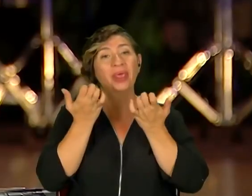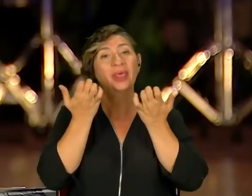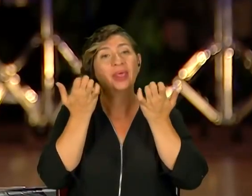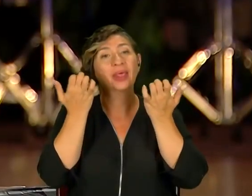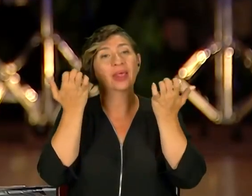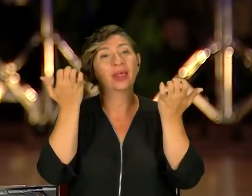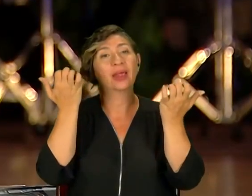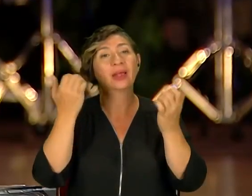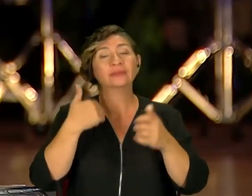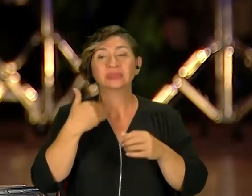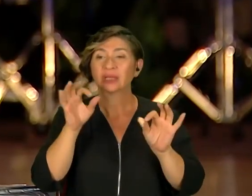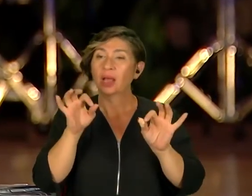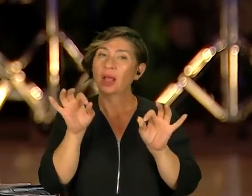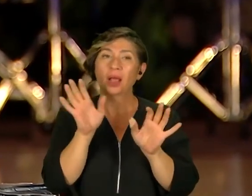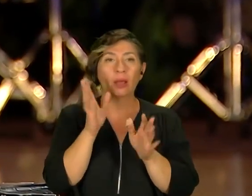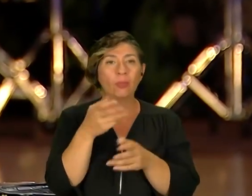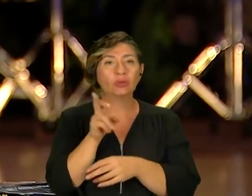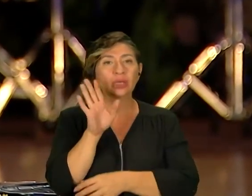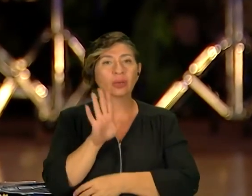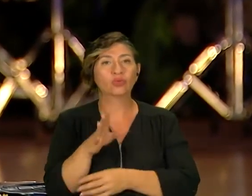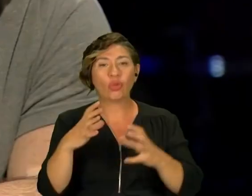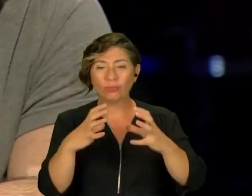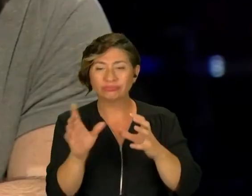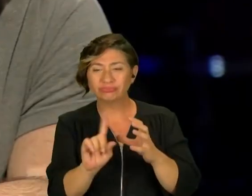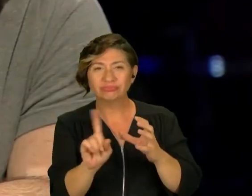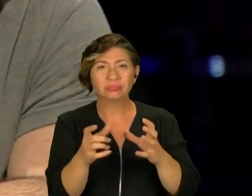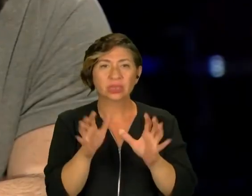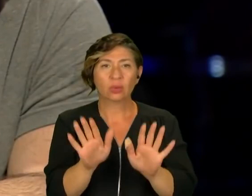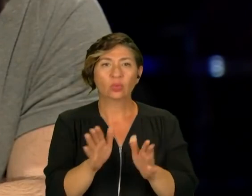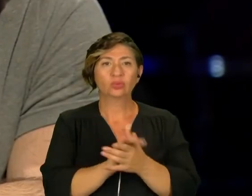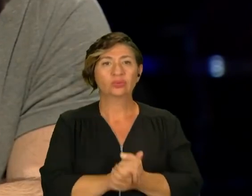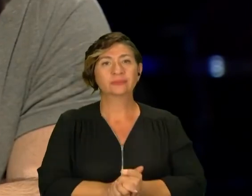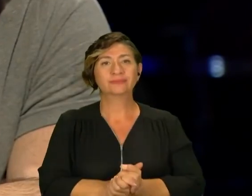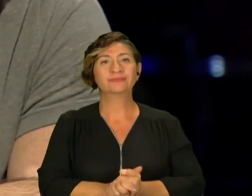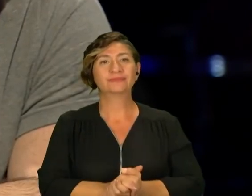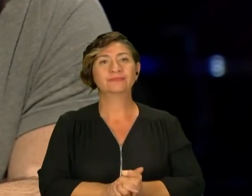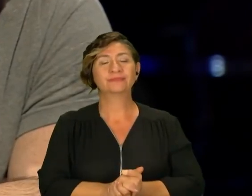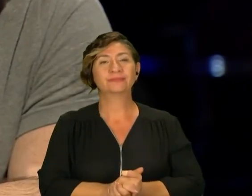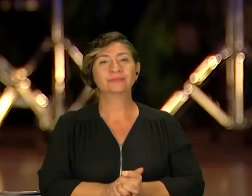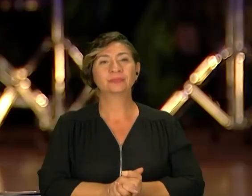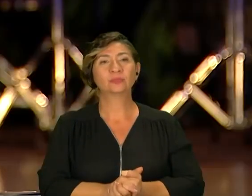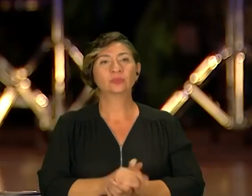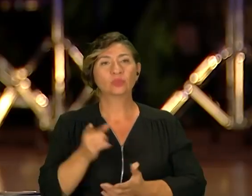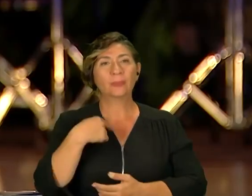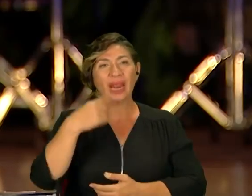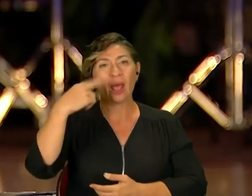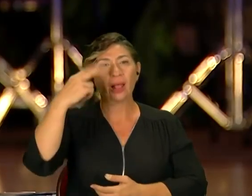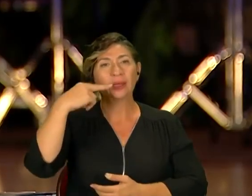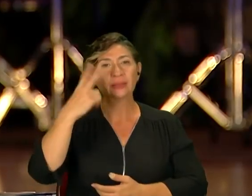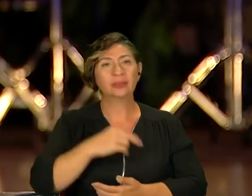Defolup gidiyorlar. Biz yine dedi o çıngıraklı topa kalıyoruz. Evet. Bu beni